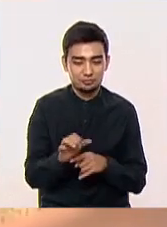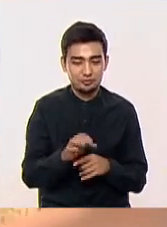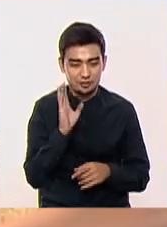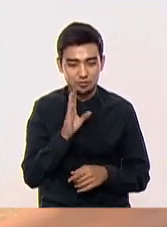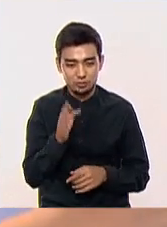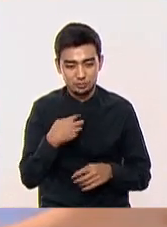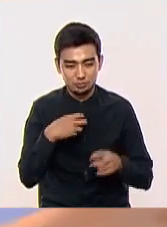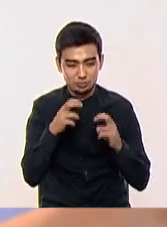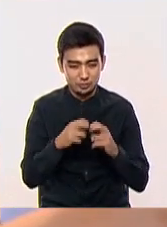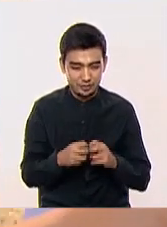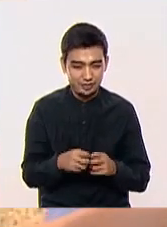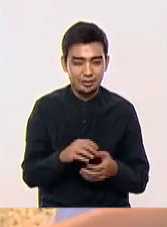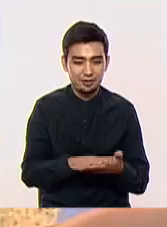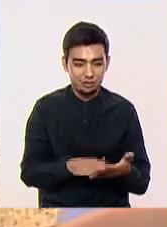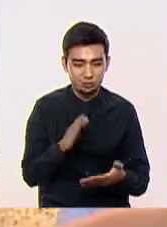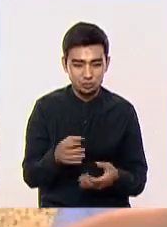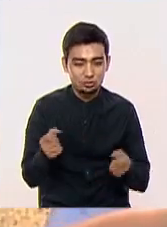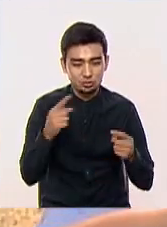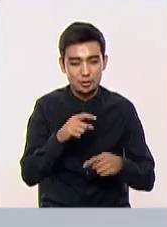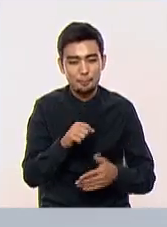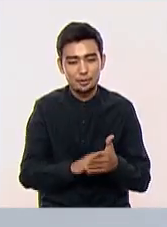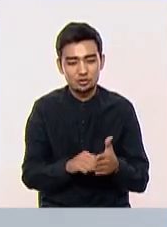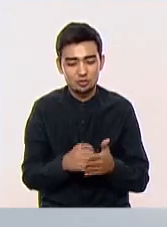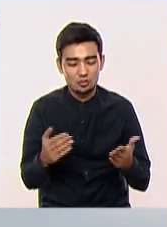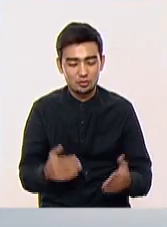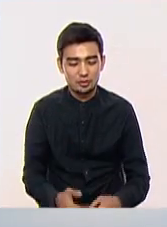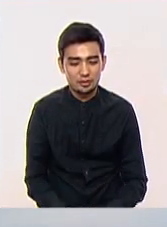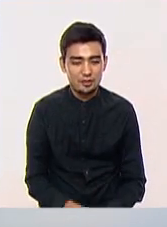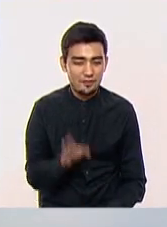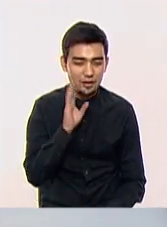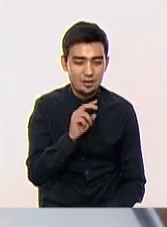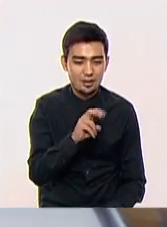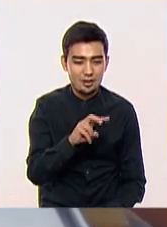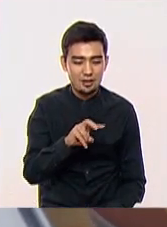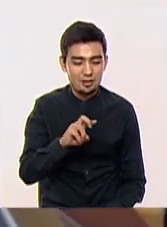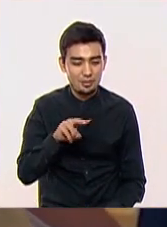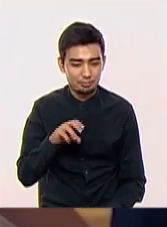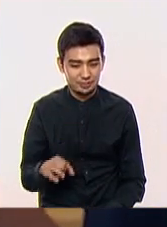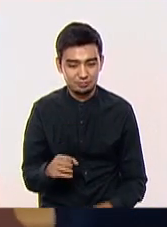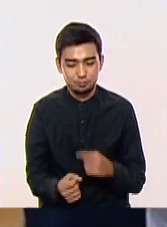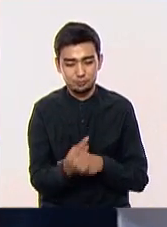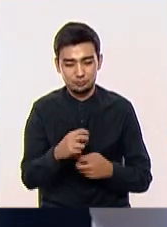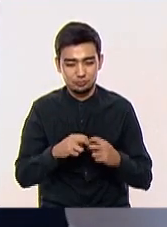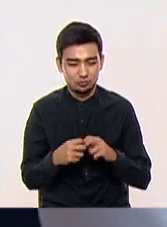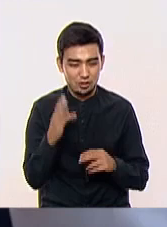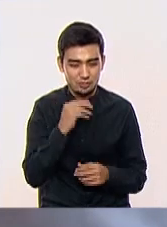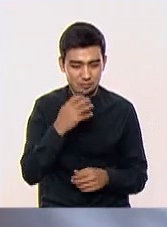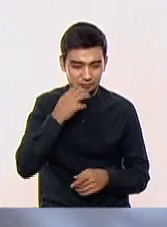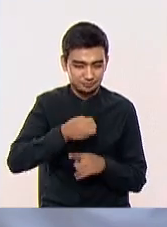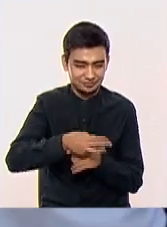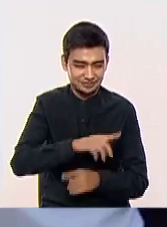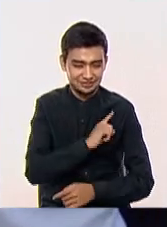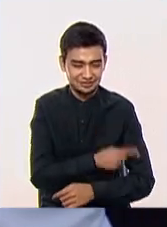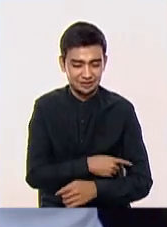проведем работы по выяснению причин. Водный коллапс может усугубиться. На юге установилась сильная жара.